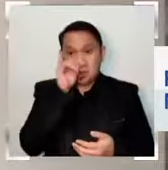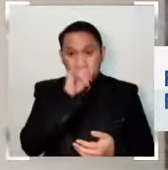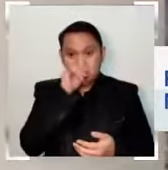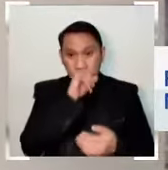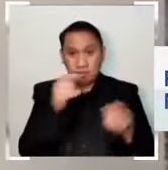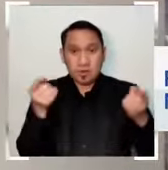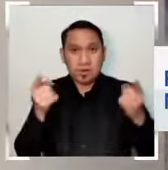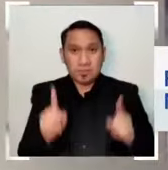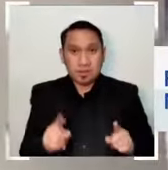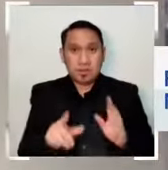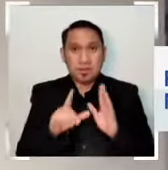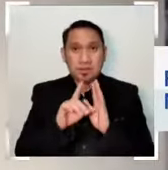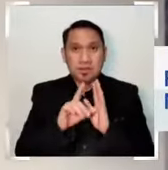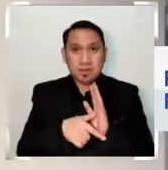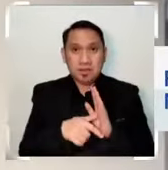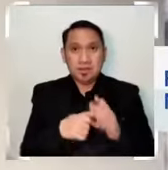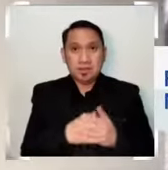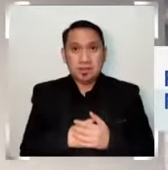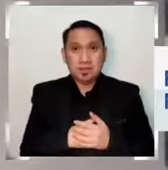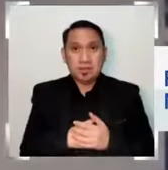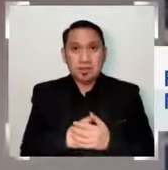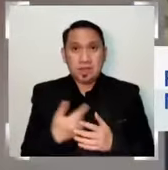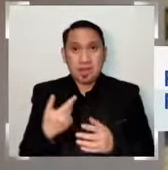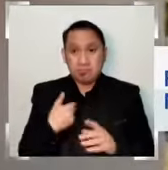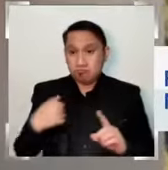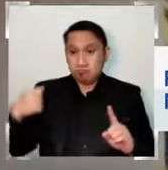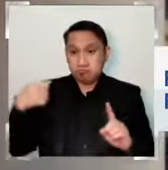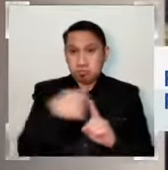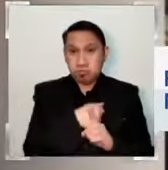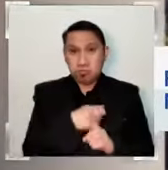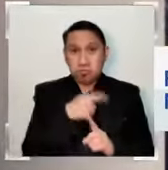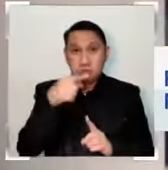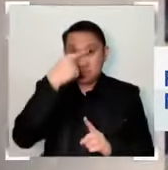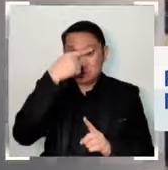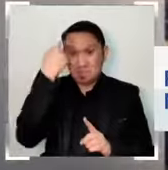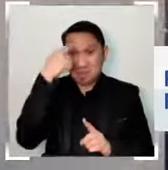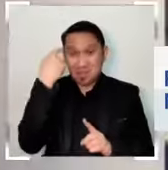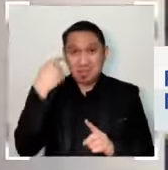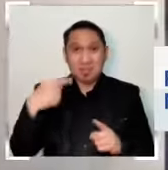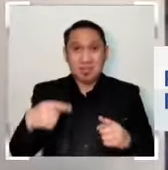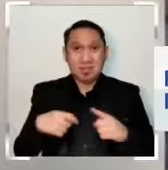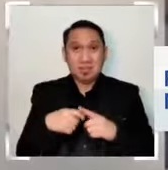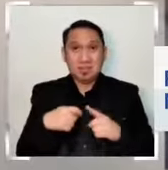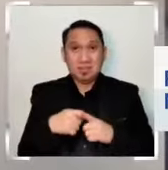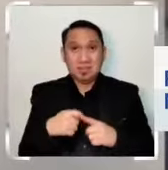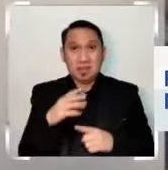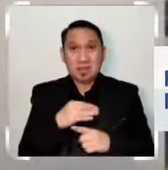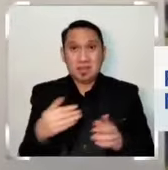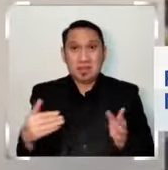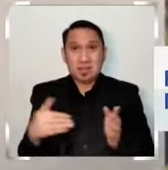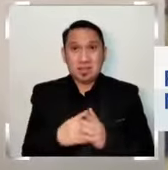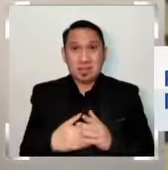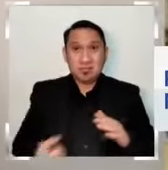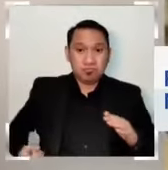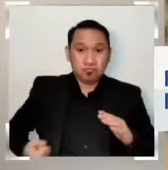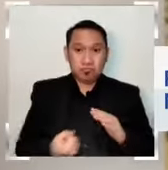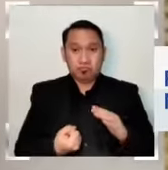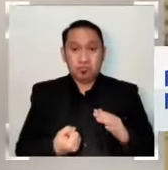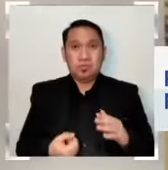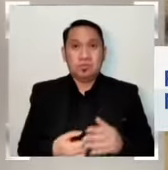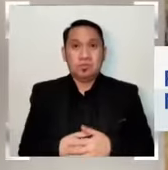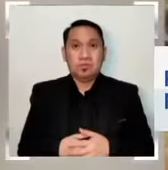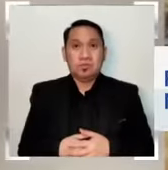Maya-maya pa, nakatikim siya ng sapak mula sa lalaking nakaitim na t-shirt na sinundan pa ng suntok sa tiyan ng lalaking naka-checkered na